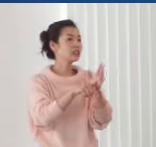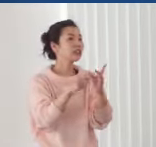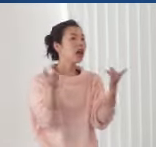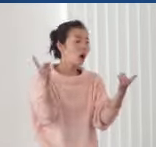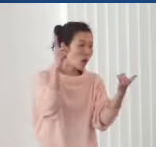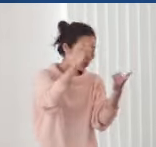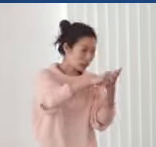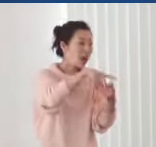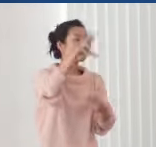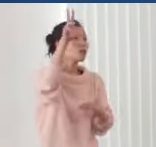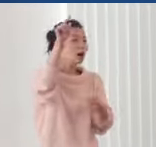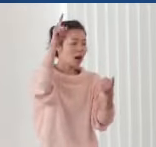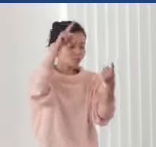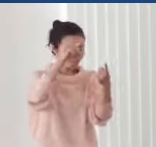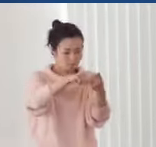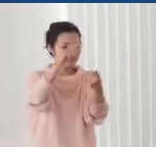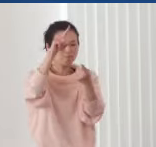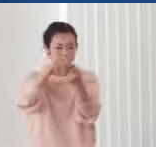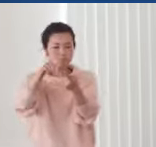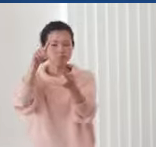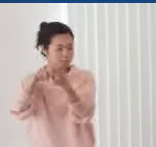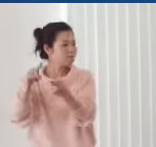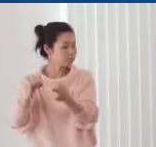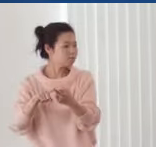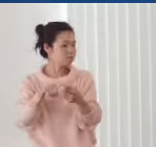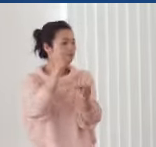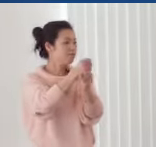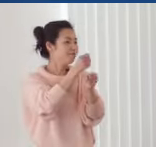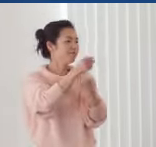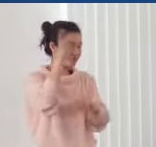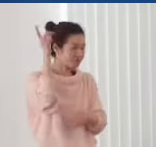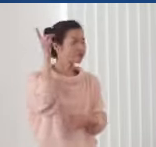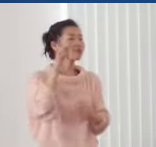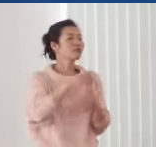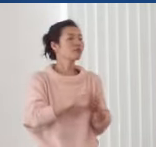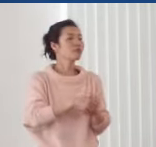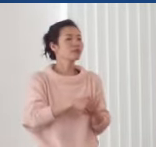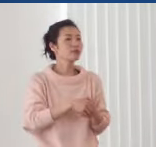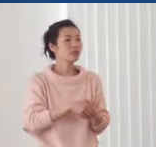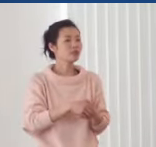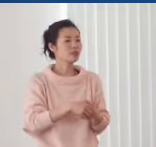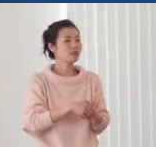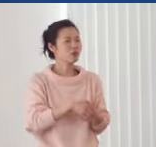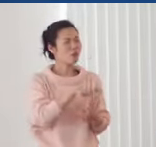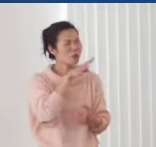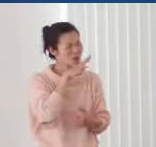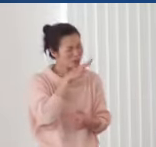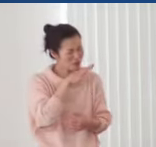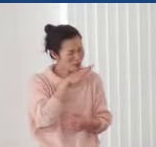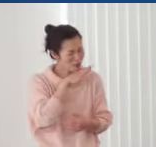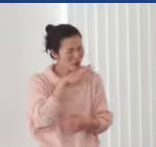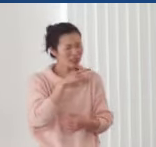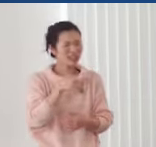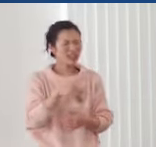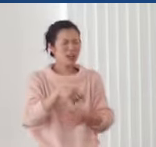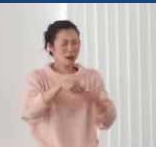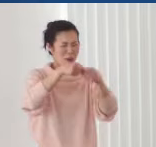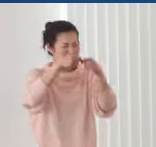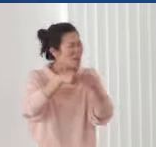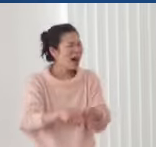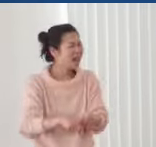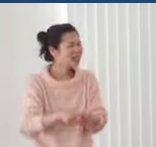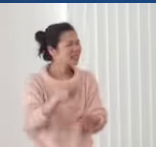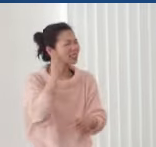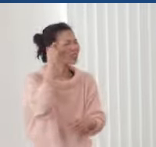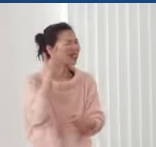があると。そして神様はこの絶妙のタイミングで私たちの